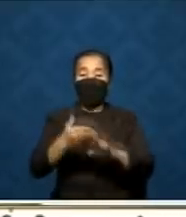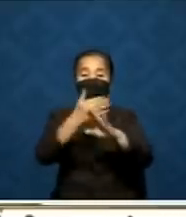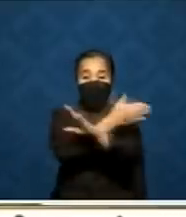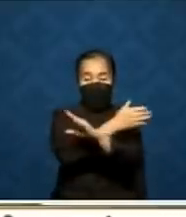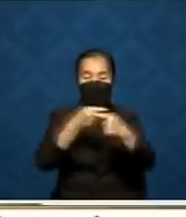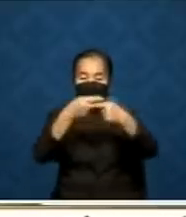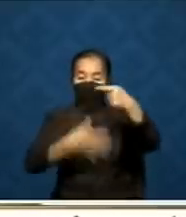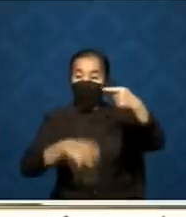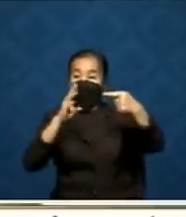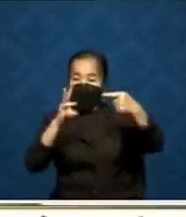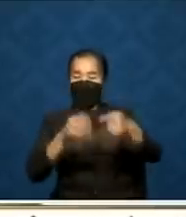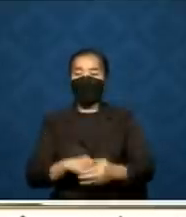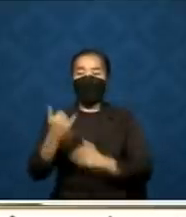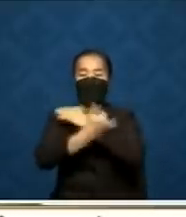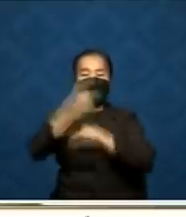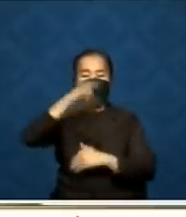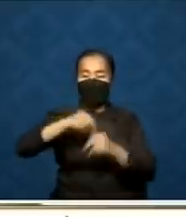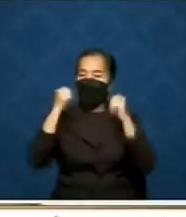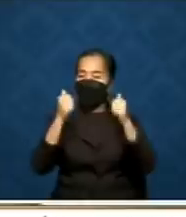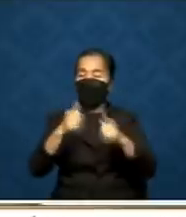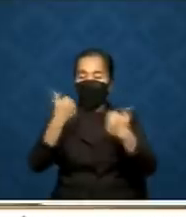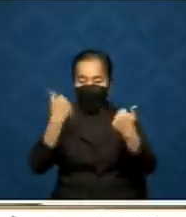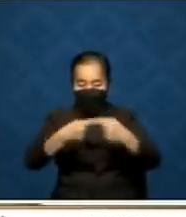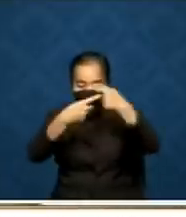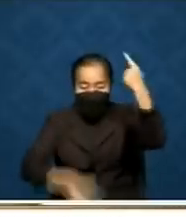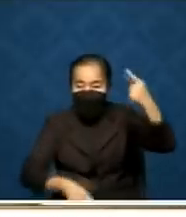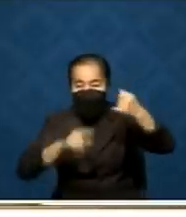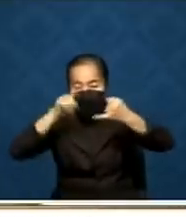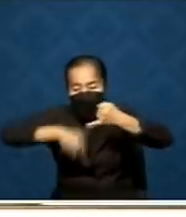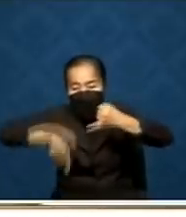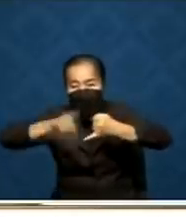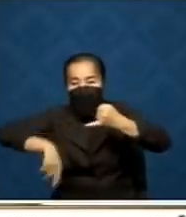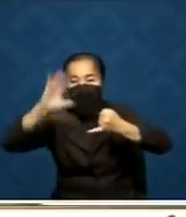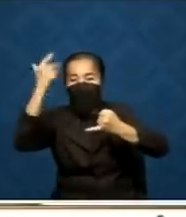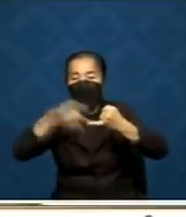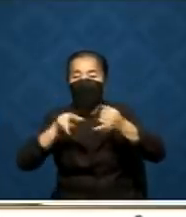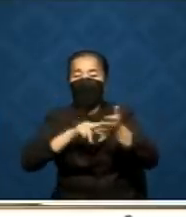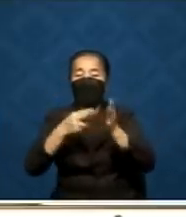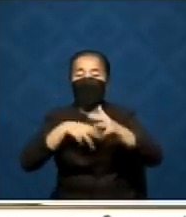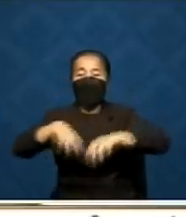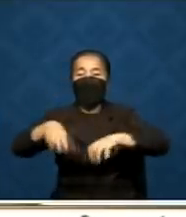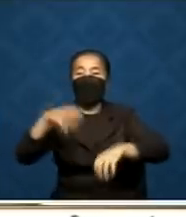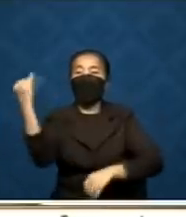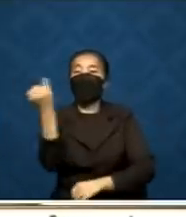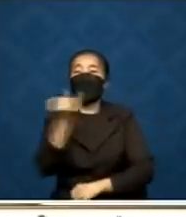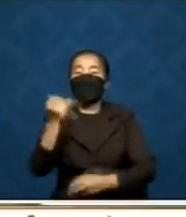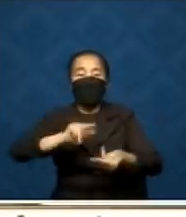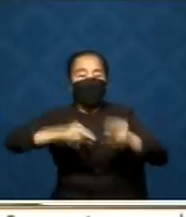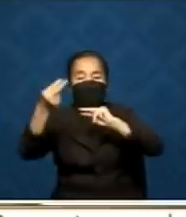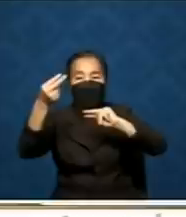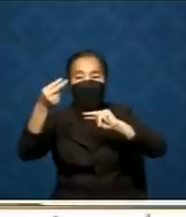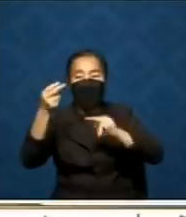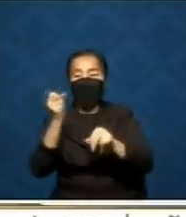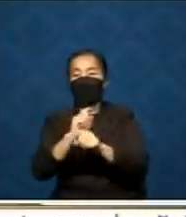อยู่อันดับ 6ตอนนี้อยู่อันดับได้ครับสุดท้ายของโลกขอรับมือ